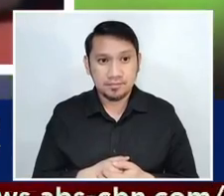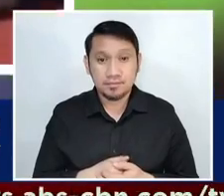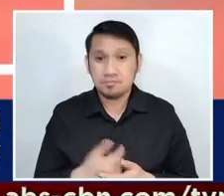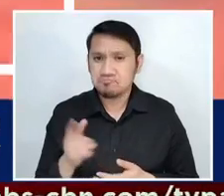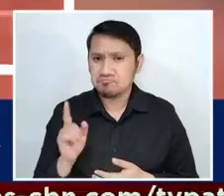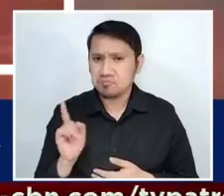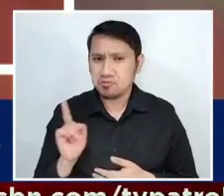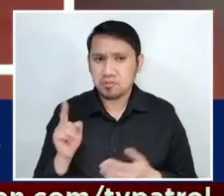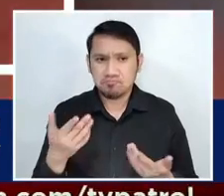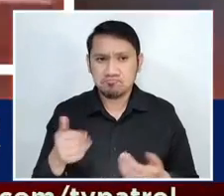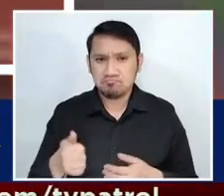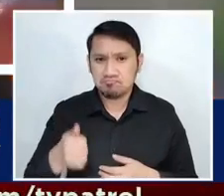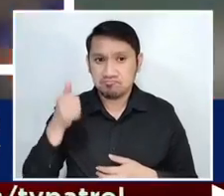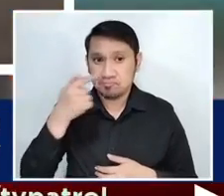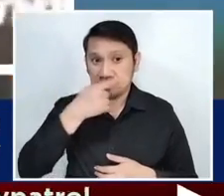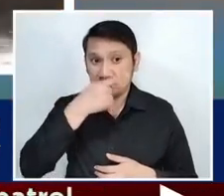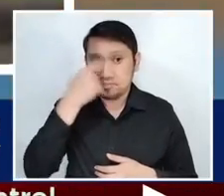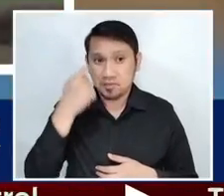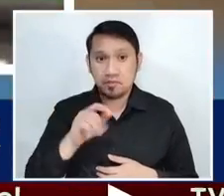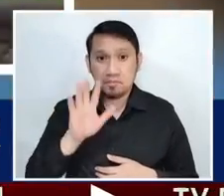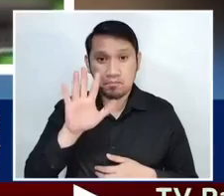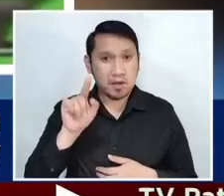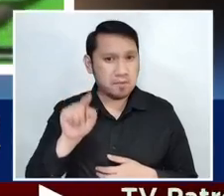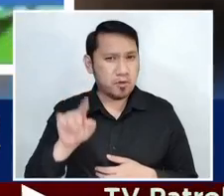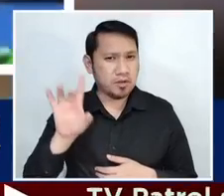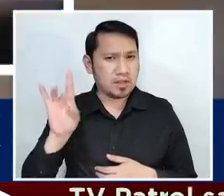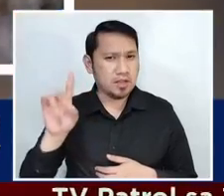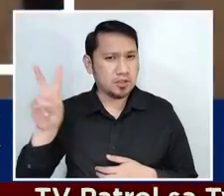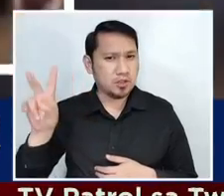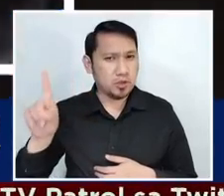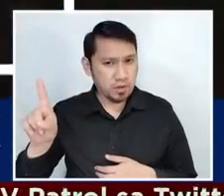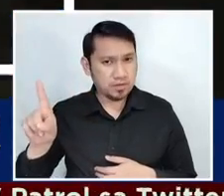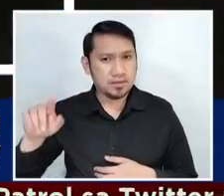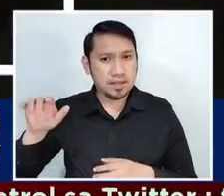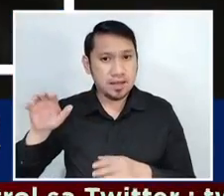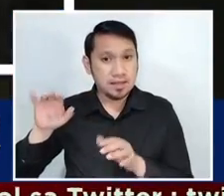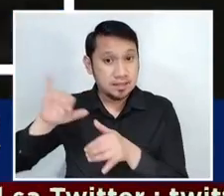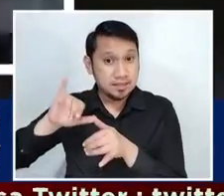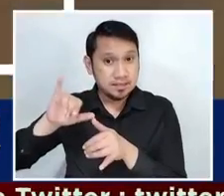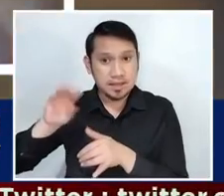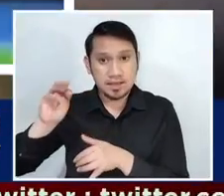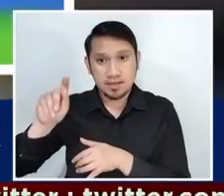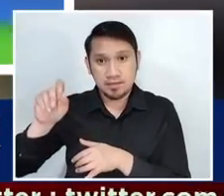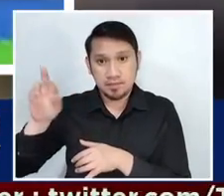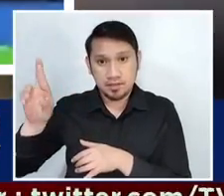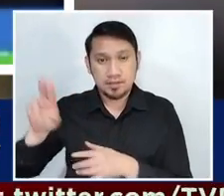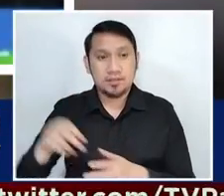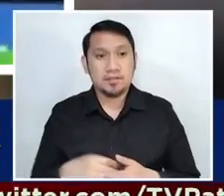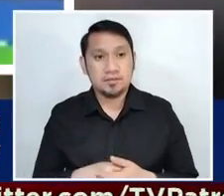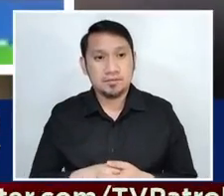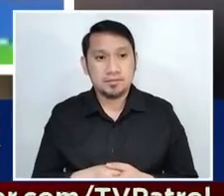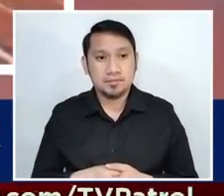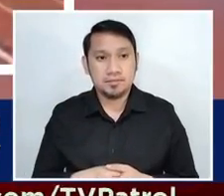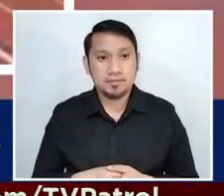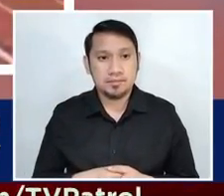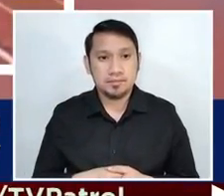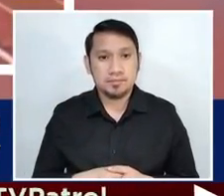Obiena ang panalo matapos ang kanyang 5.81 meter jump. Auch lange Zeit Trainingspartner von Thiago Braz, dem